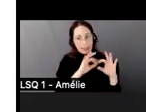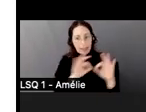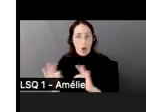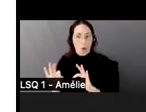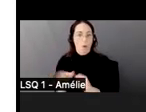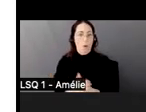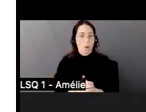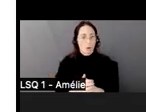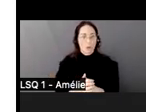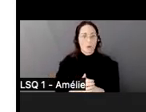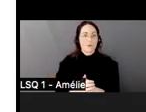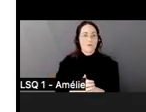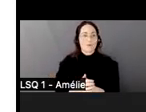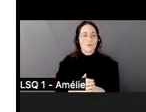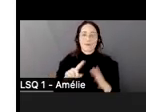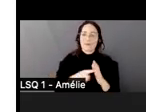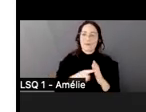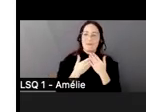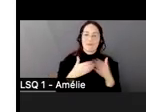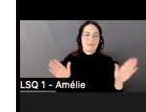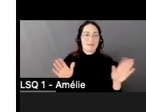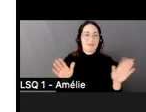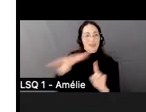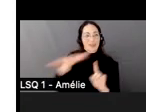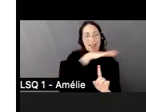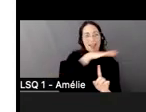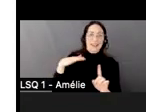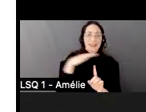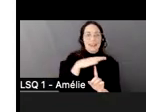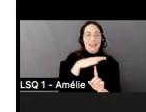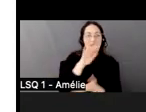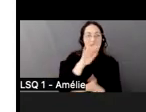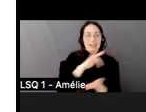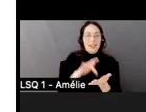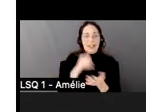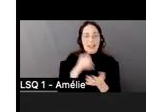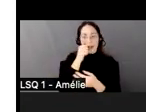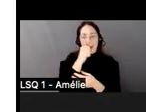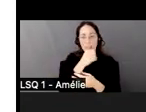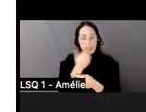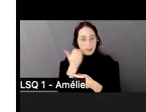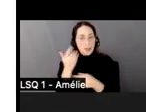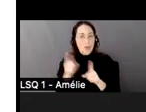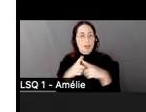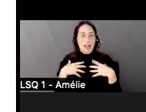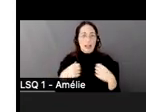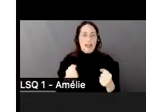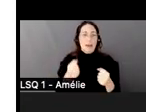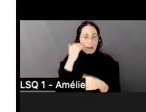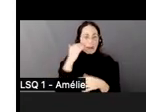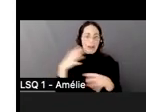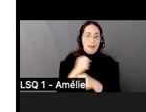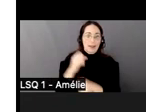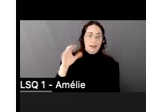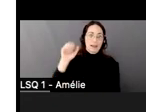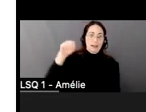Alors, en introduction et contexte, le Centre de toxicomanie et santé mentale,